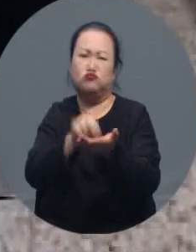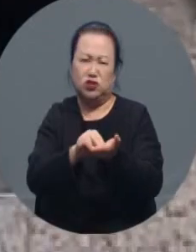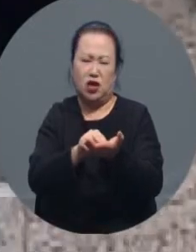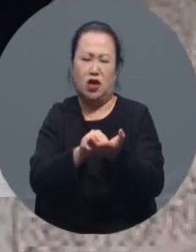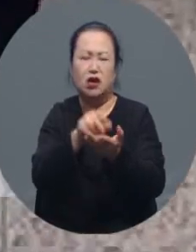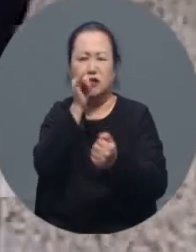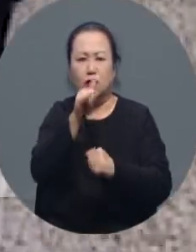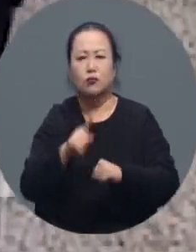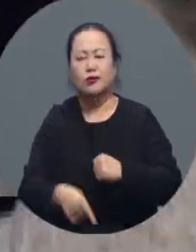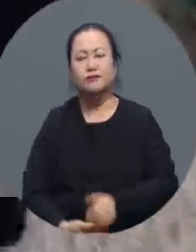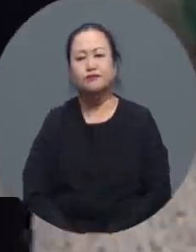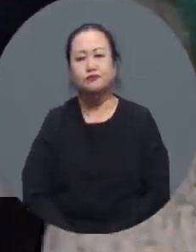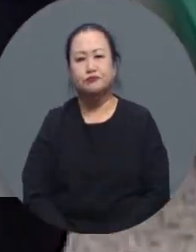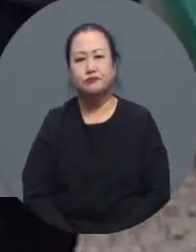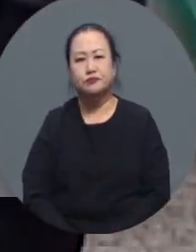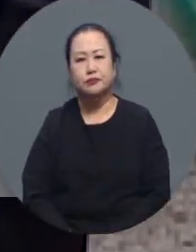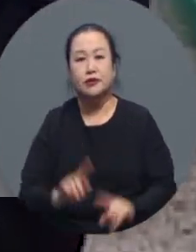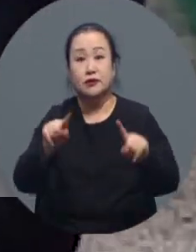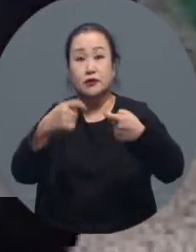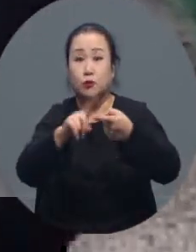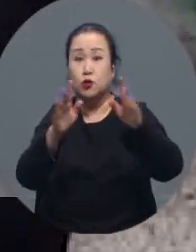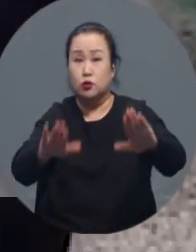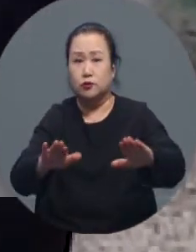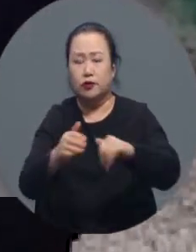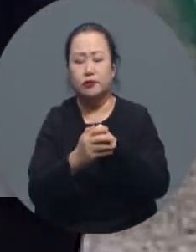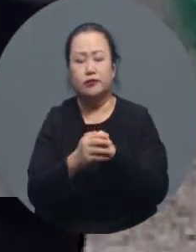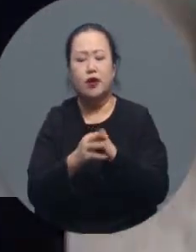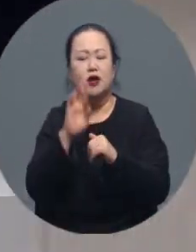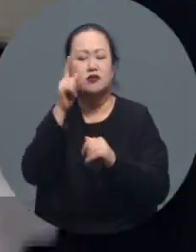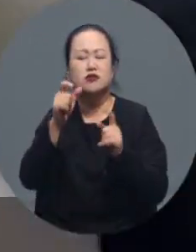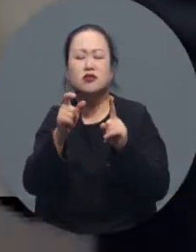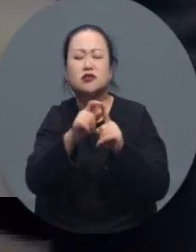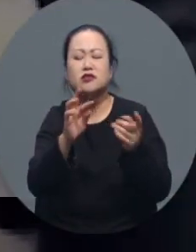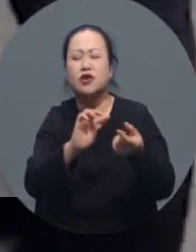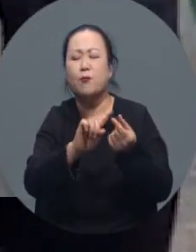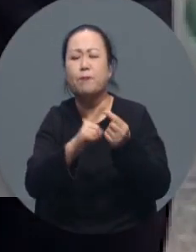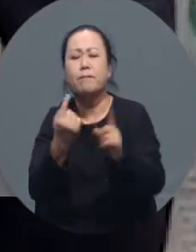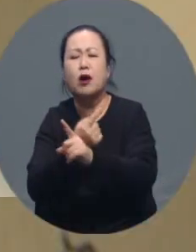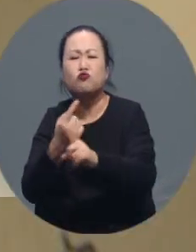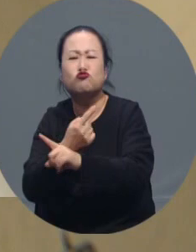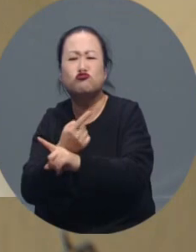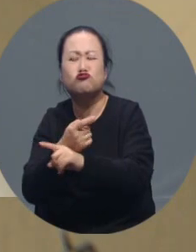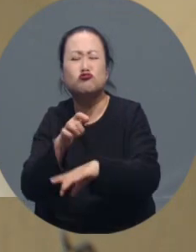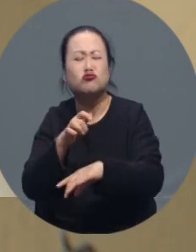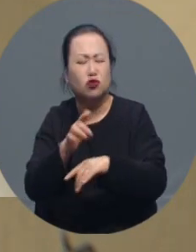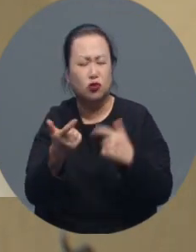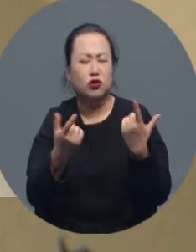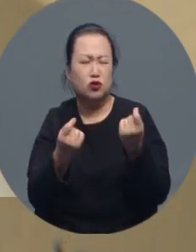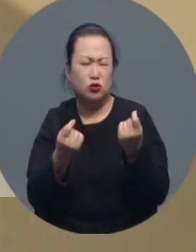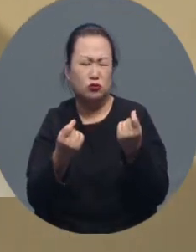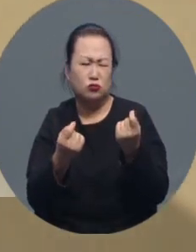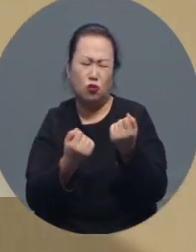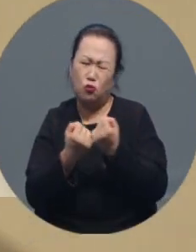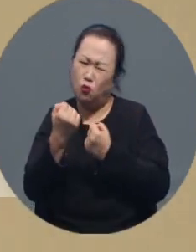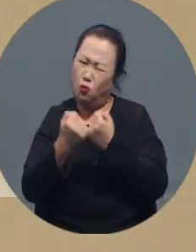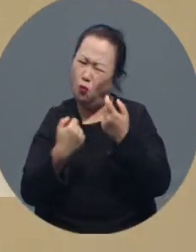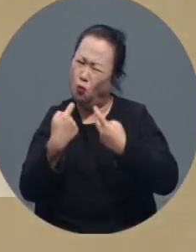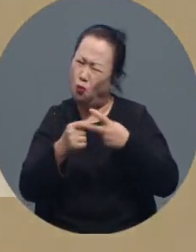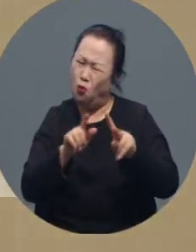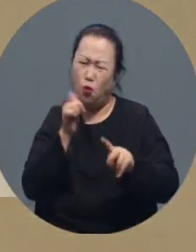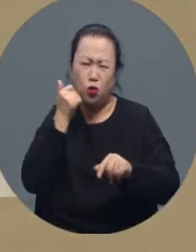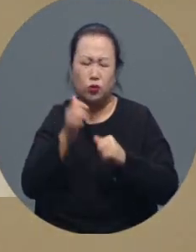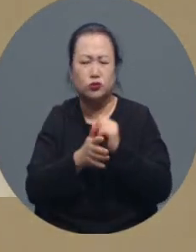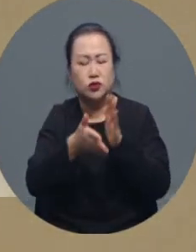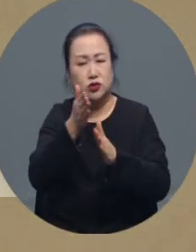많다고 비판했습니다. 참여연대는 오탈자 수정을 위한 관행이라는 부산시의 해명도 납득하기 어렵고